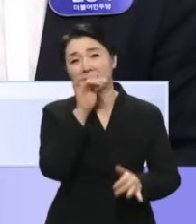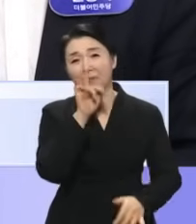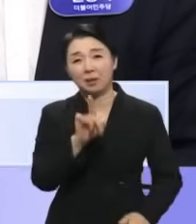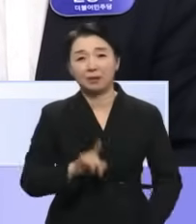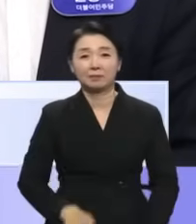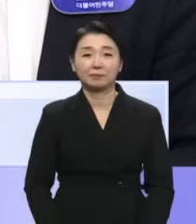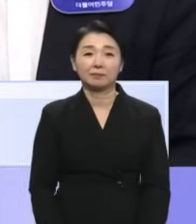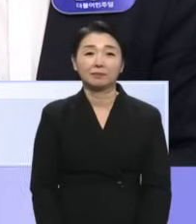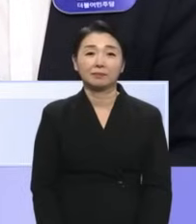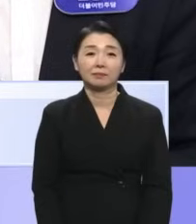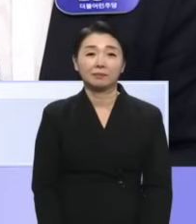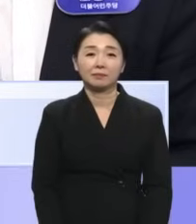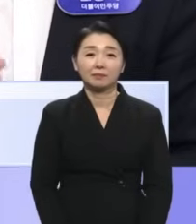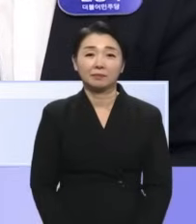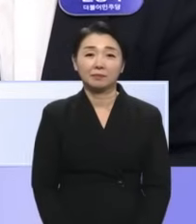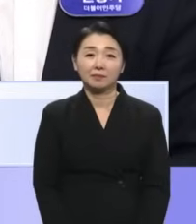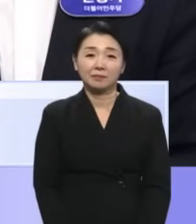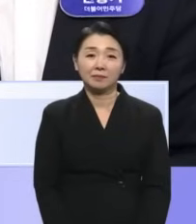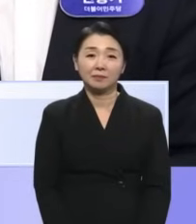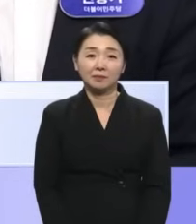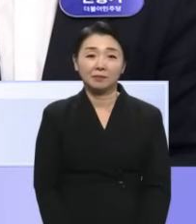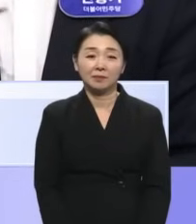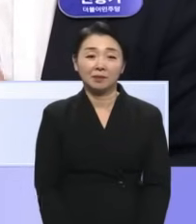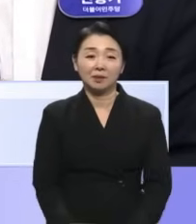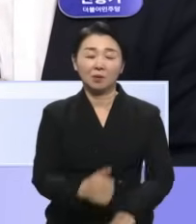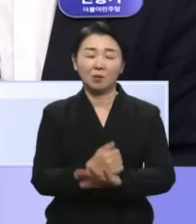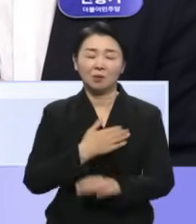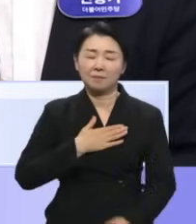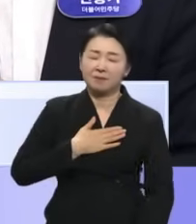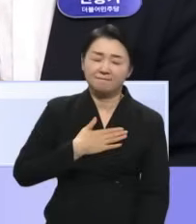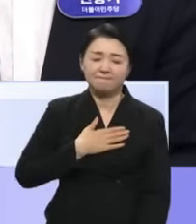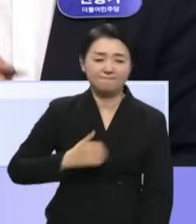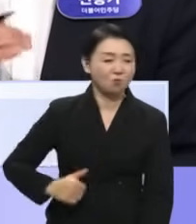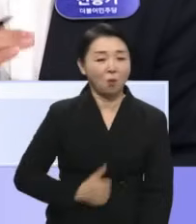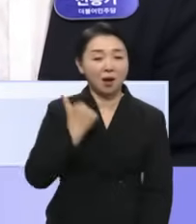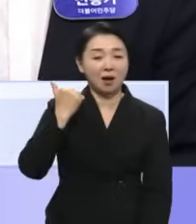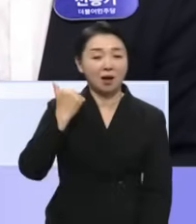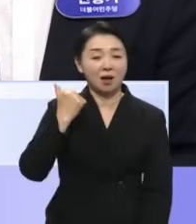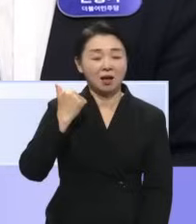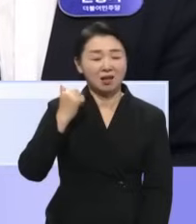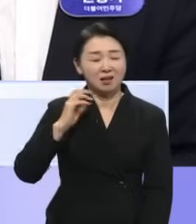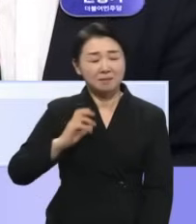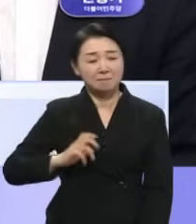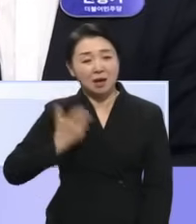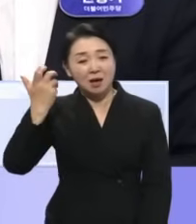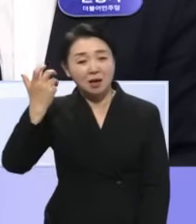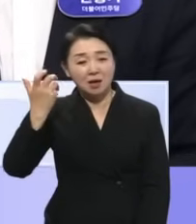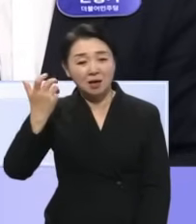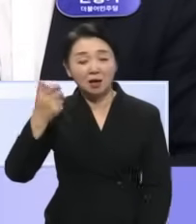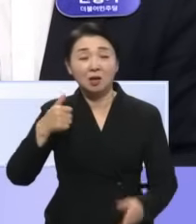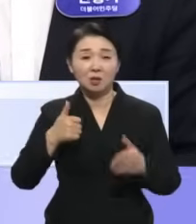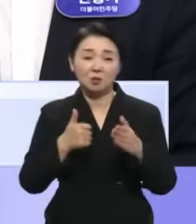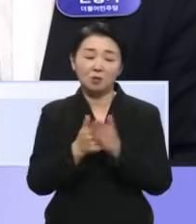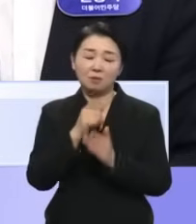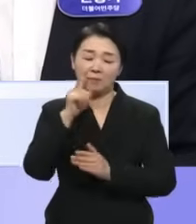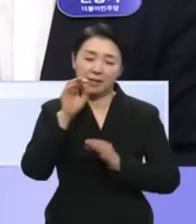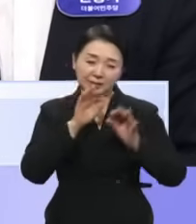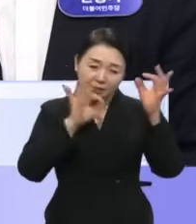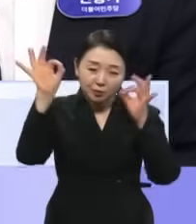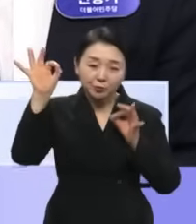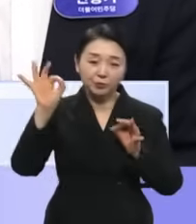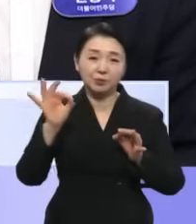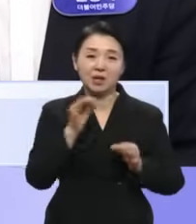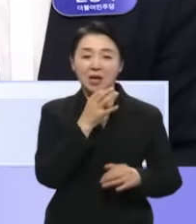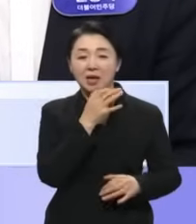평가하고 있는데 그 지점에서 굉장히 좀 감정이 우회 있는 지점이었다 보니 아마이 실수가 오지 않나 싶습니다 이런